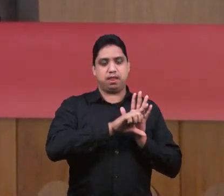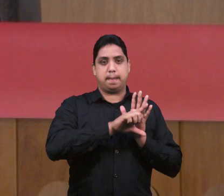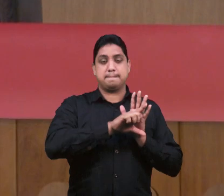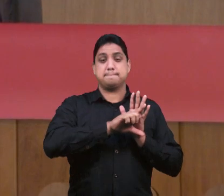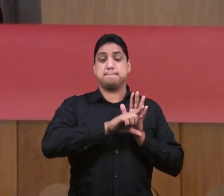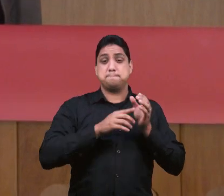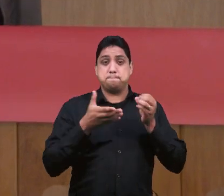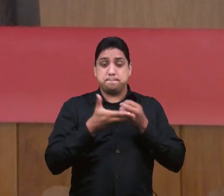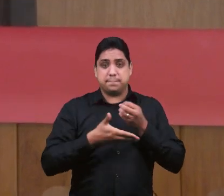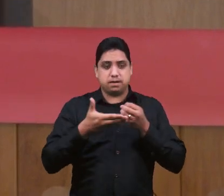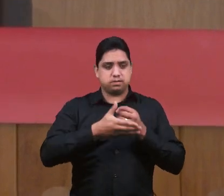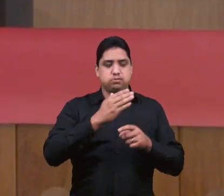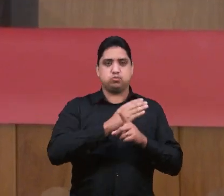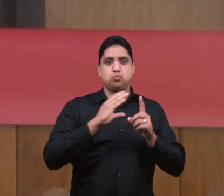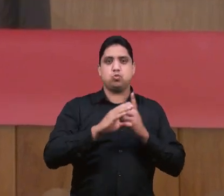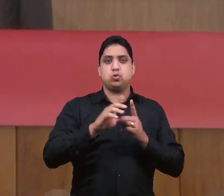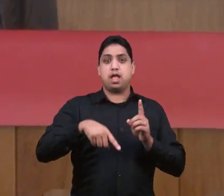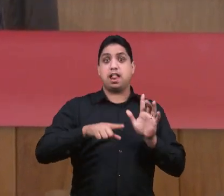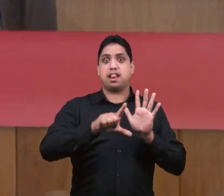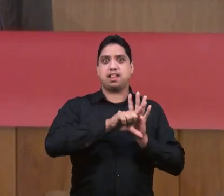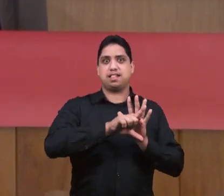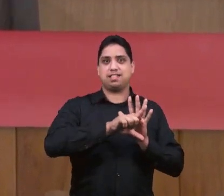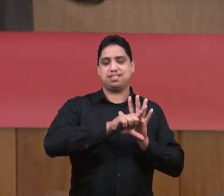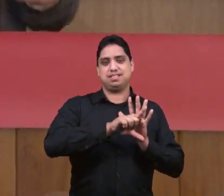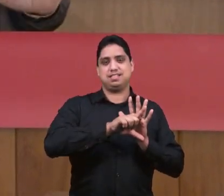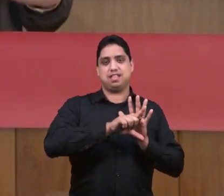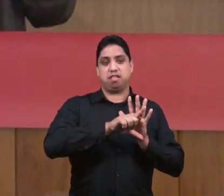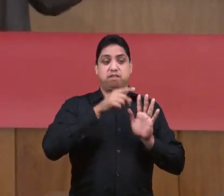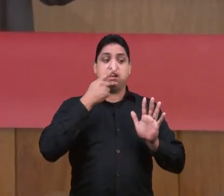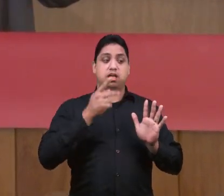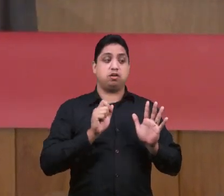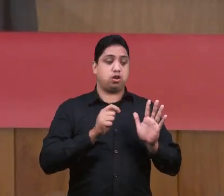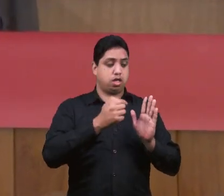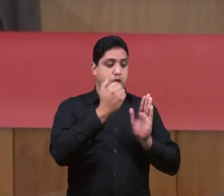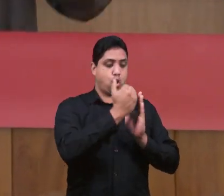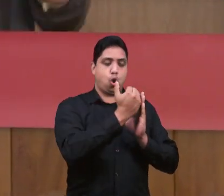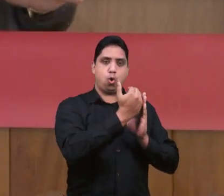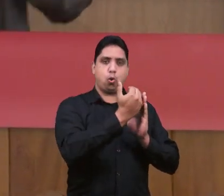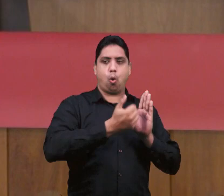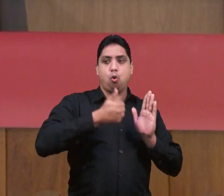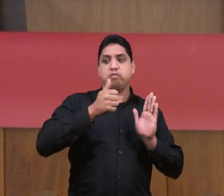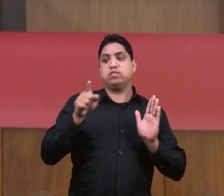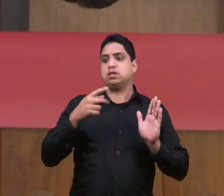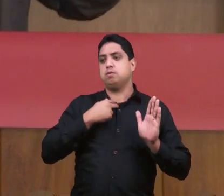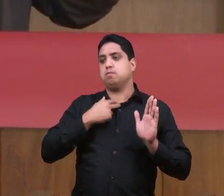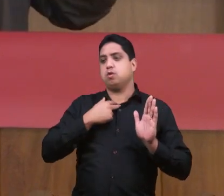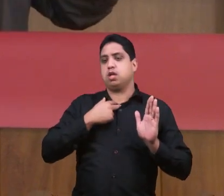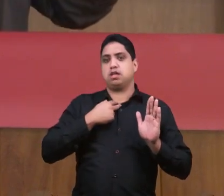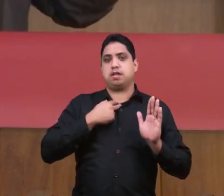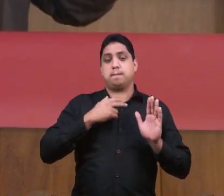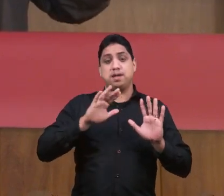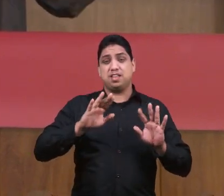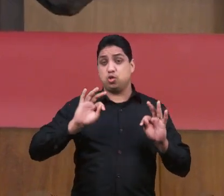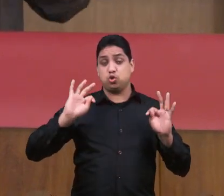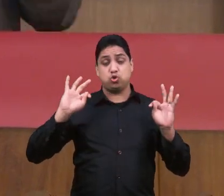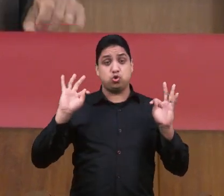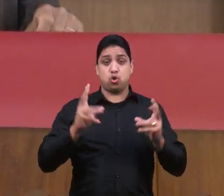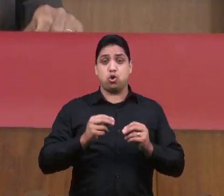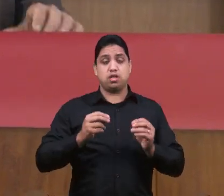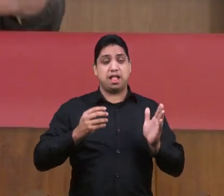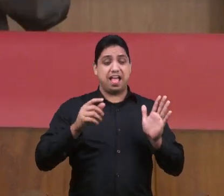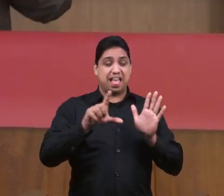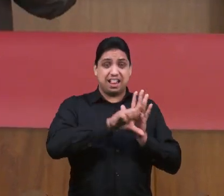on présentait le problème, on peut dire, vous ne pouvez pas faire ceci. Donc, il n'était pas dans la loi, mais tout le